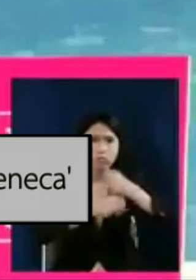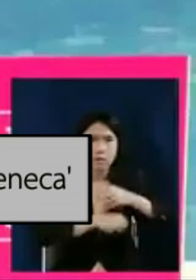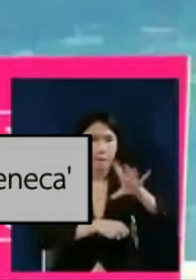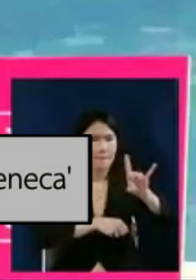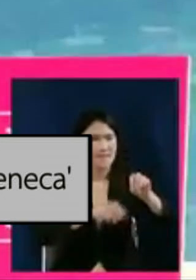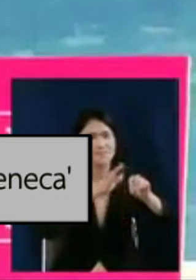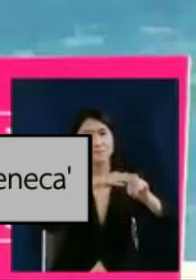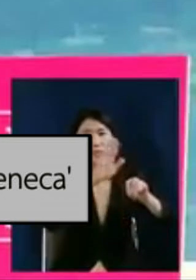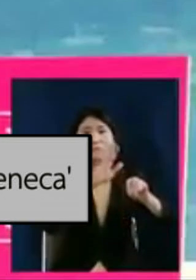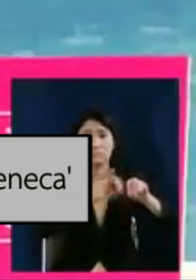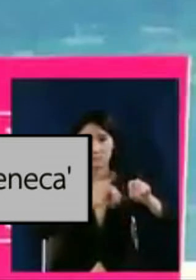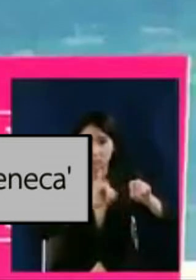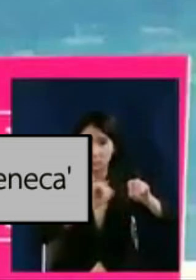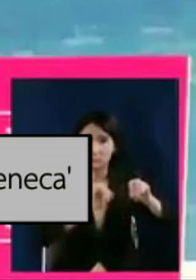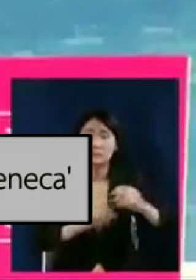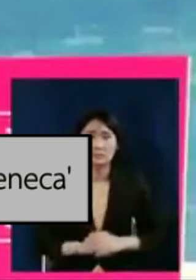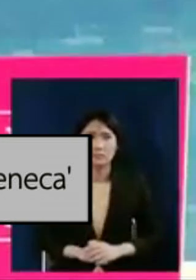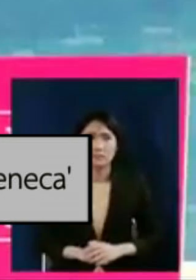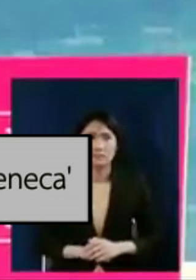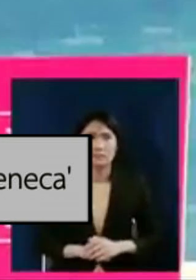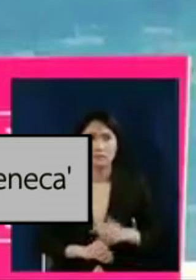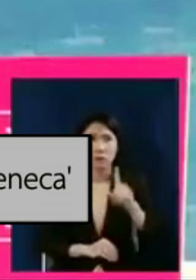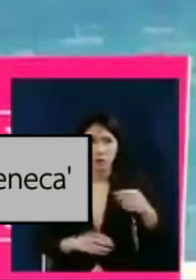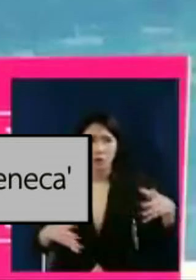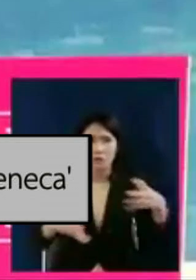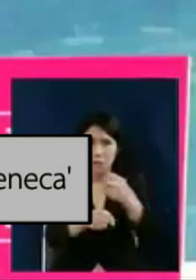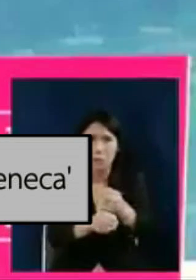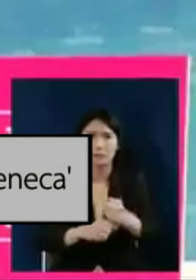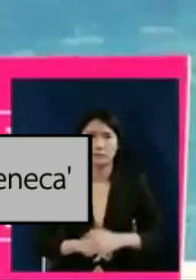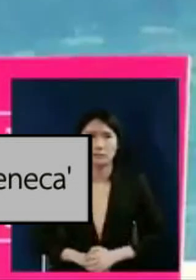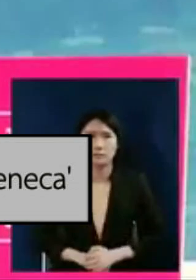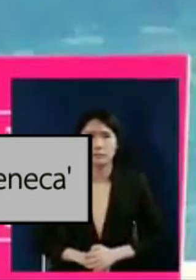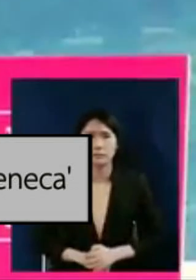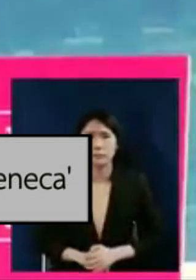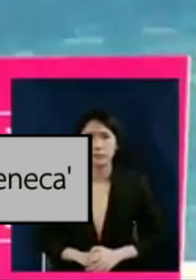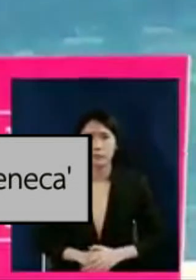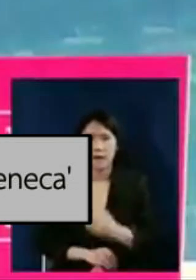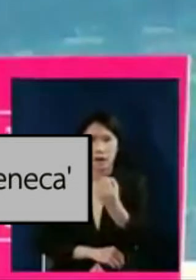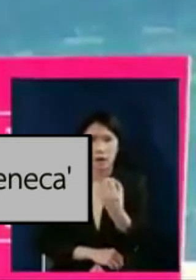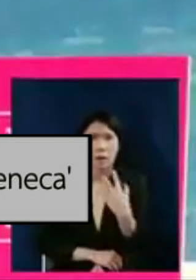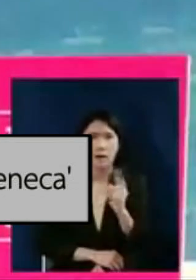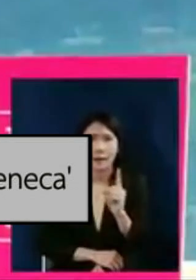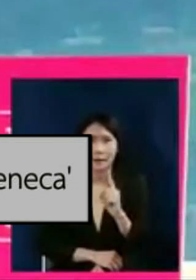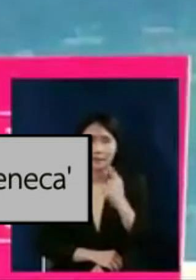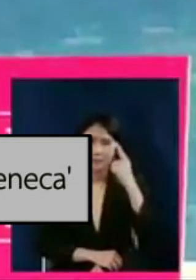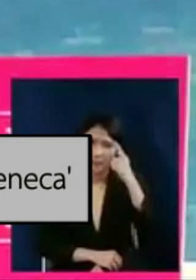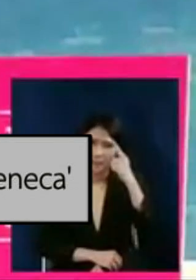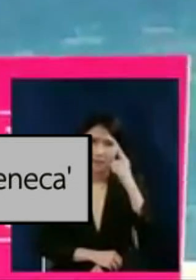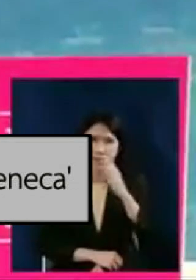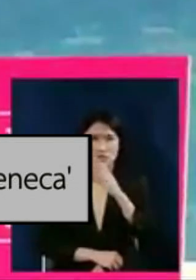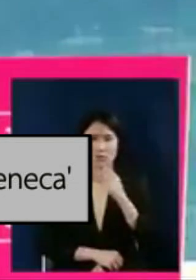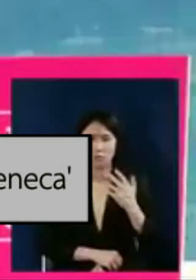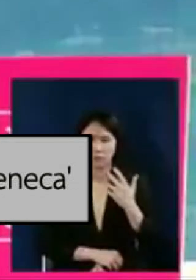ปีขึ้นไปดูไหมครับก็ต้องรายงานก่อนนะฮะแล้วก็บอกว่าเป็นอาการไม่ถึงประสงค์